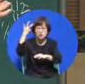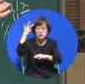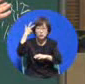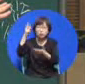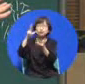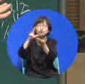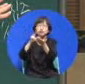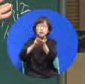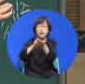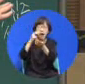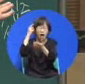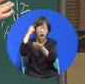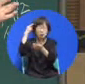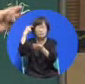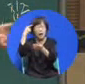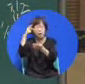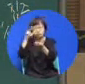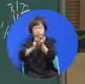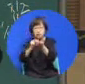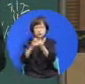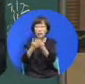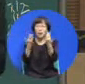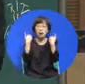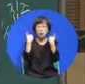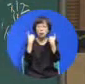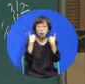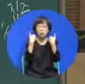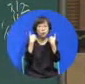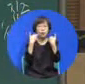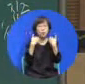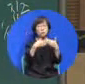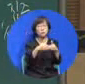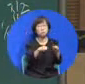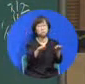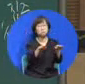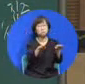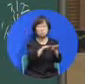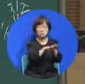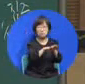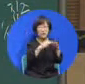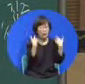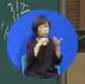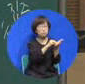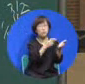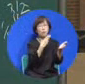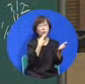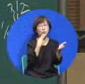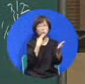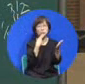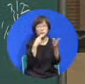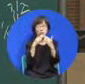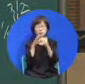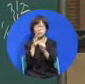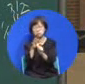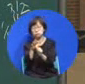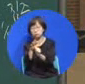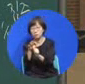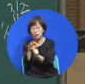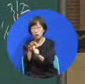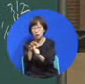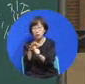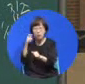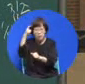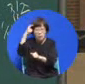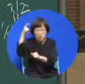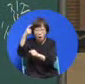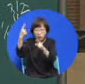많아요. Are hiding their problems, but in America, so many have mental problems that they can't even go to school. 영을 치료해야 되는데 누가 할 수 있습니까?